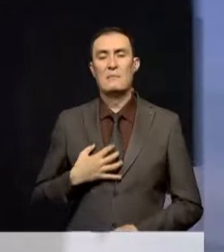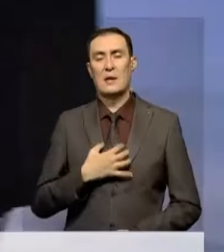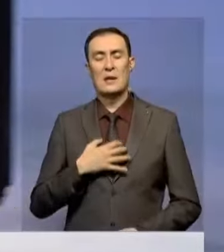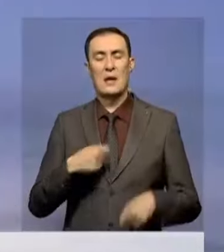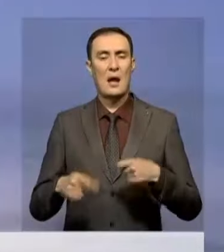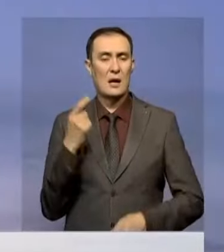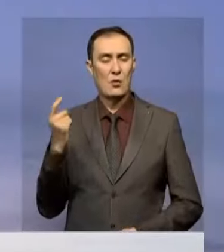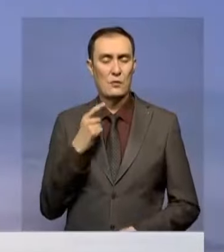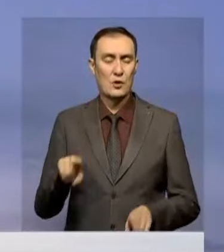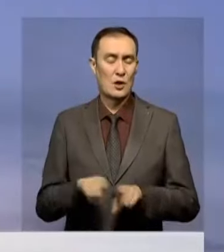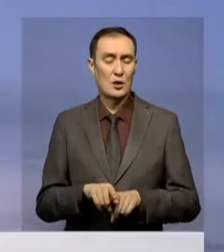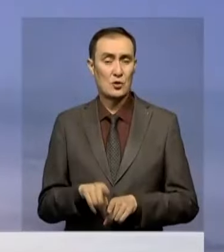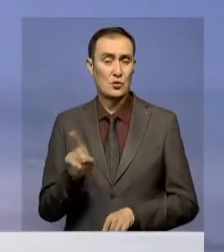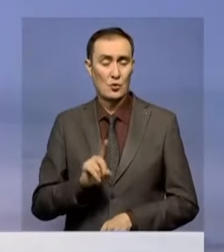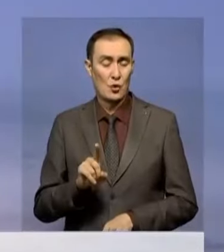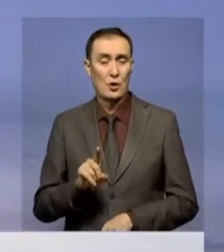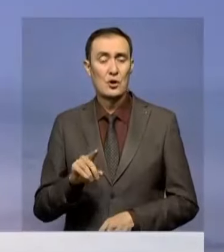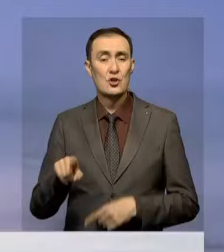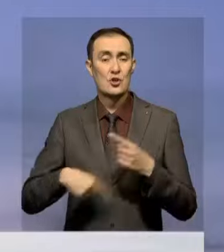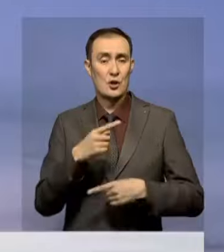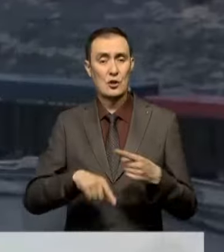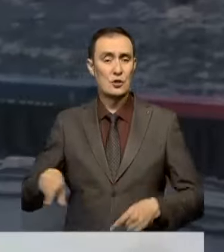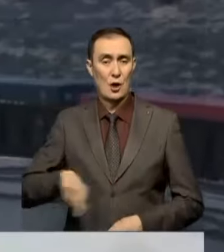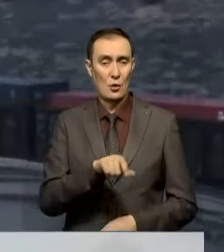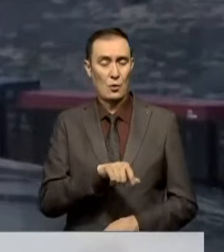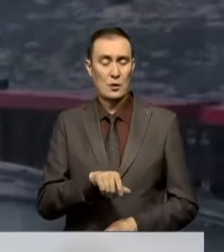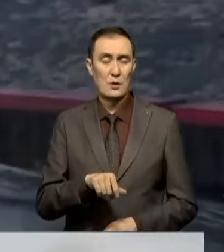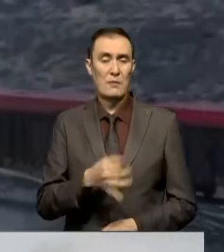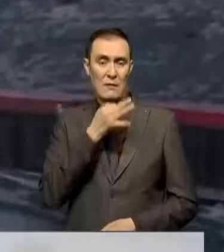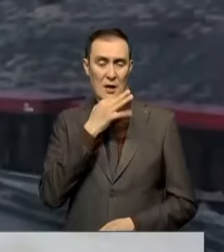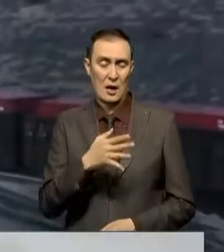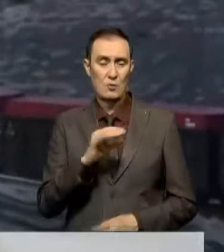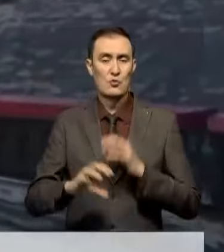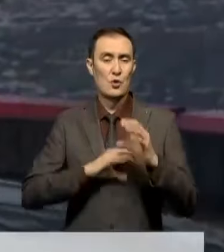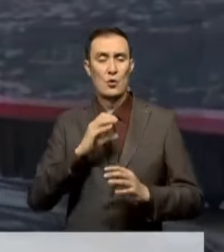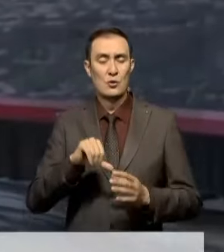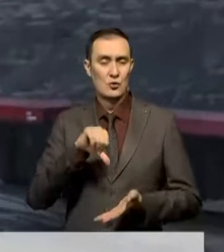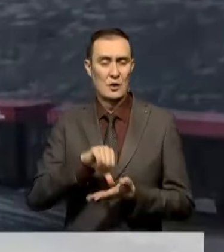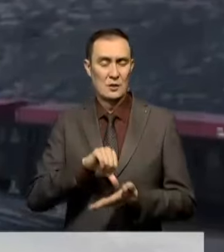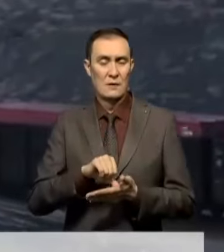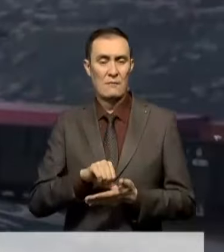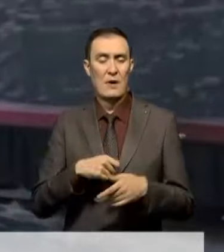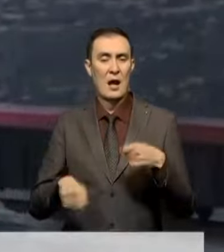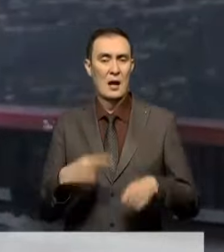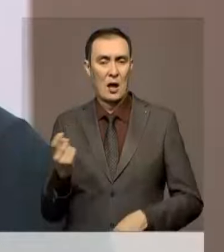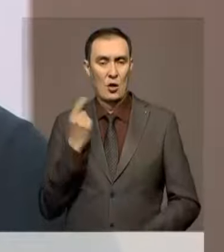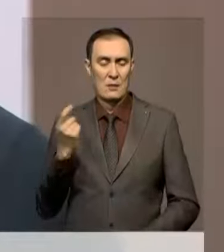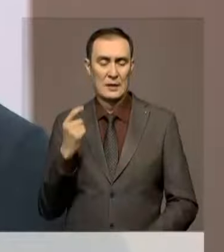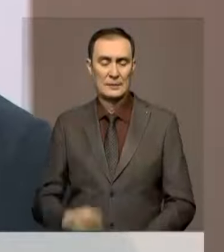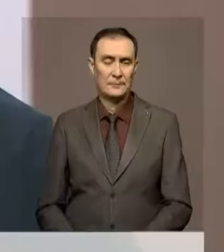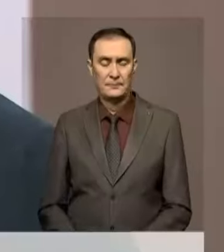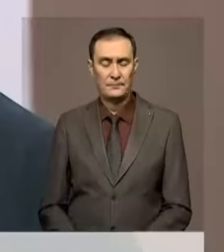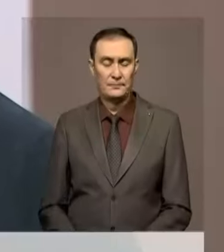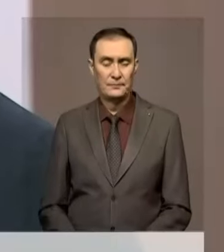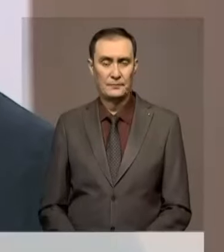национальной экономики. К тому же, надо признать, именно сухопутные транспортные пути привлекают мировых игроков большой экономики. Без